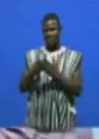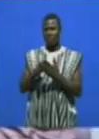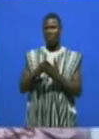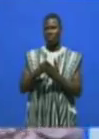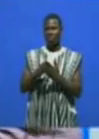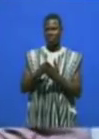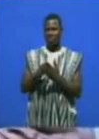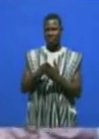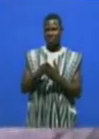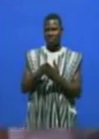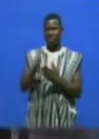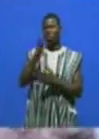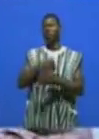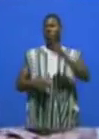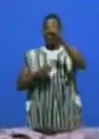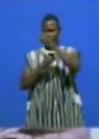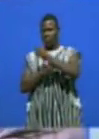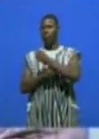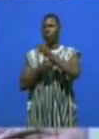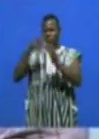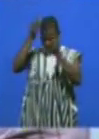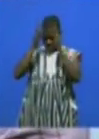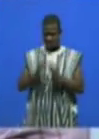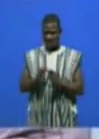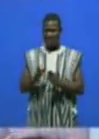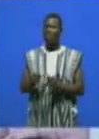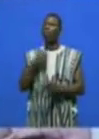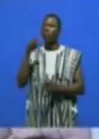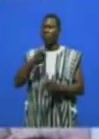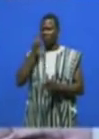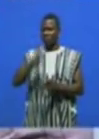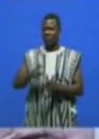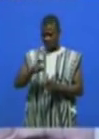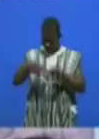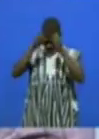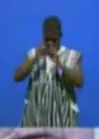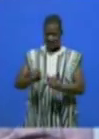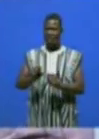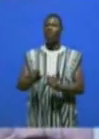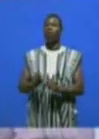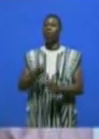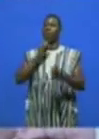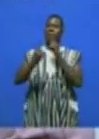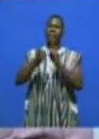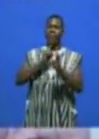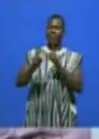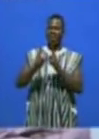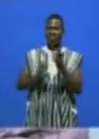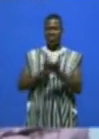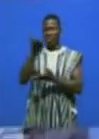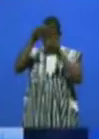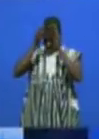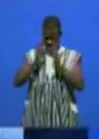des traces avaient exigé que le président se propage ce à une décision motivée